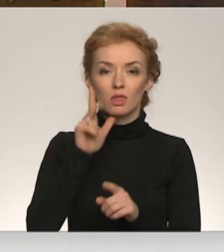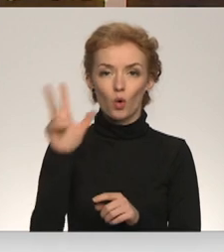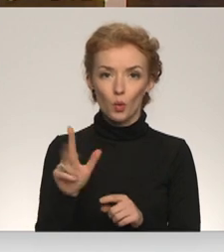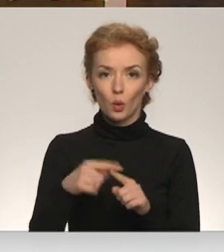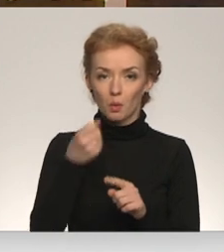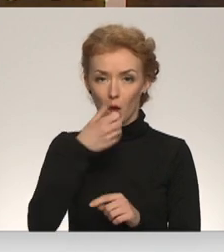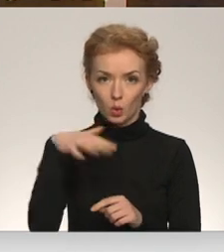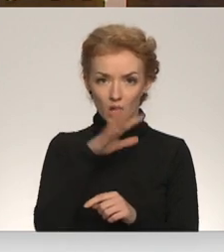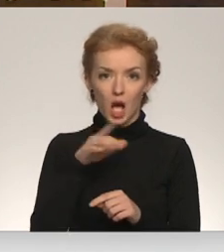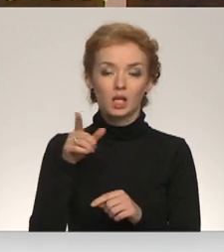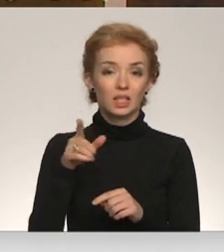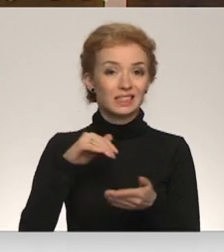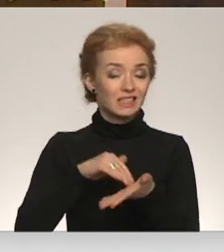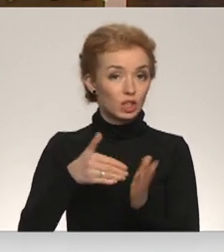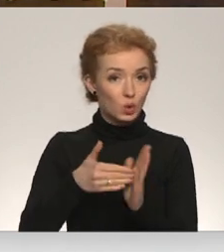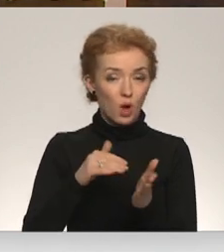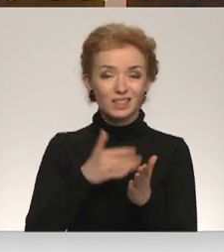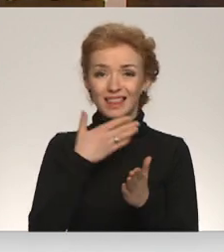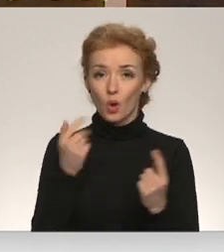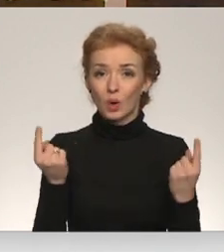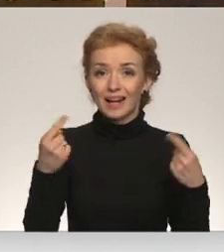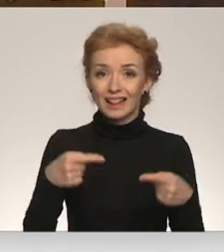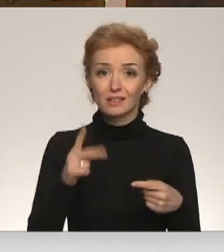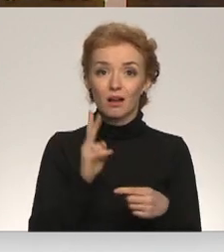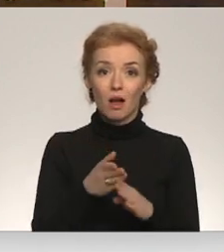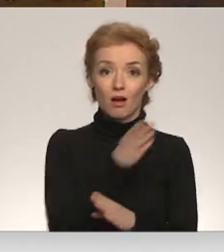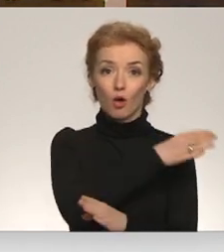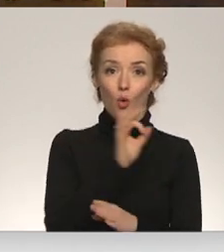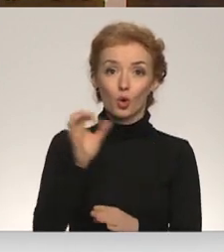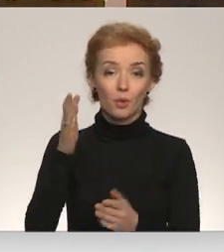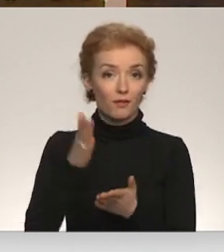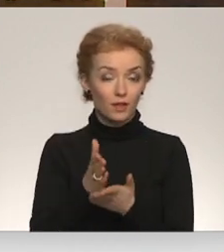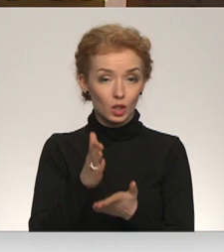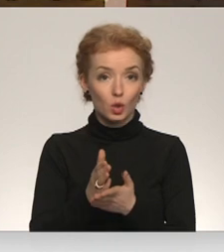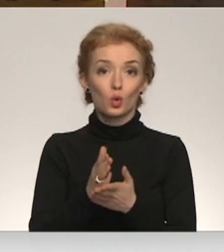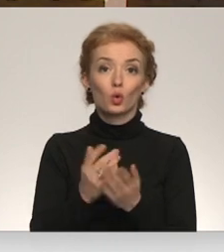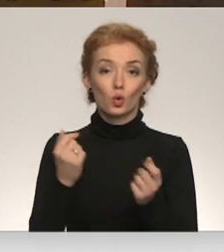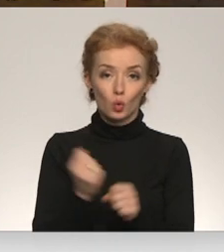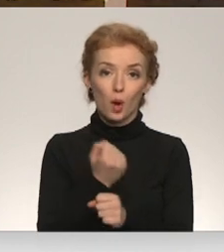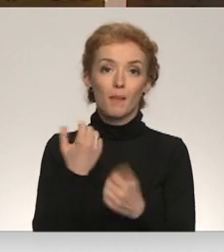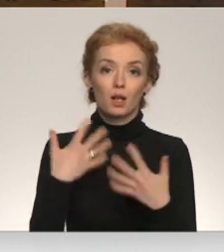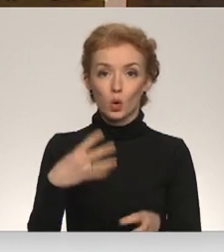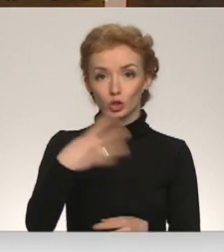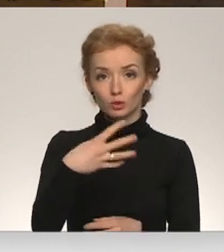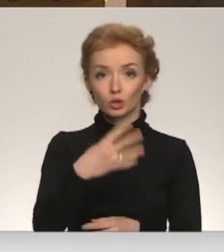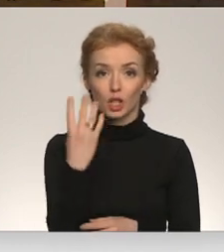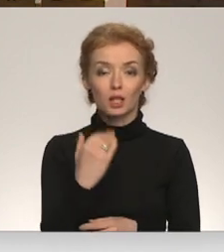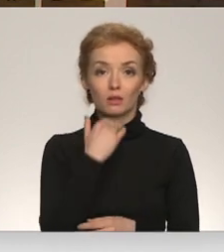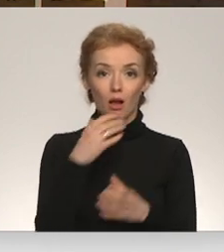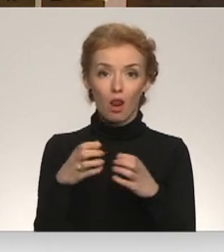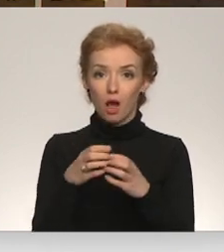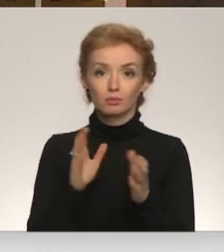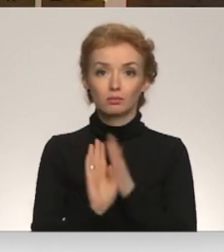dārzos. Lai gan situācija nav tik kritiska, kāda tā bija oktobra vidū, karantīnā devušās jau 44